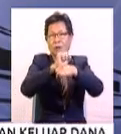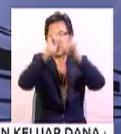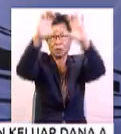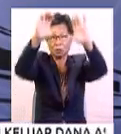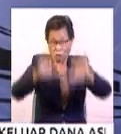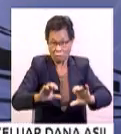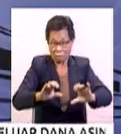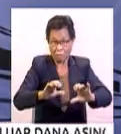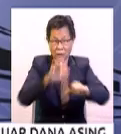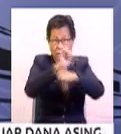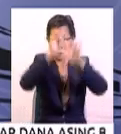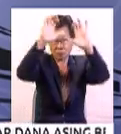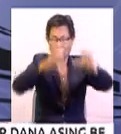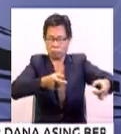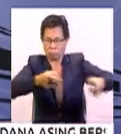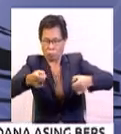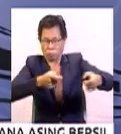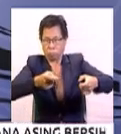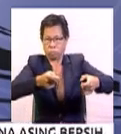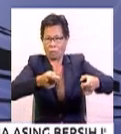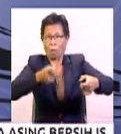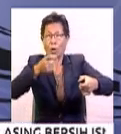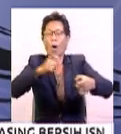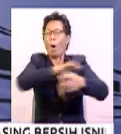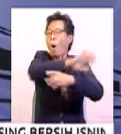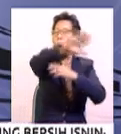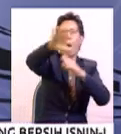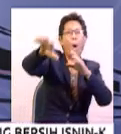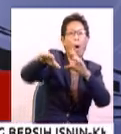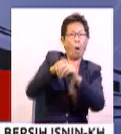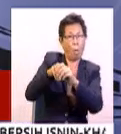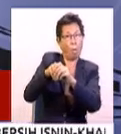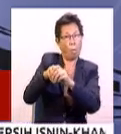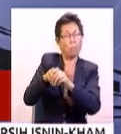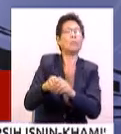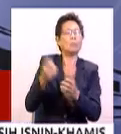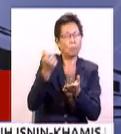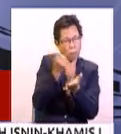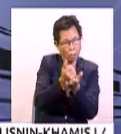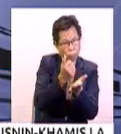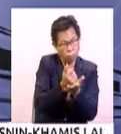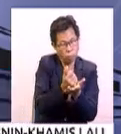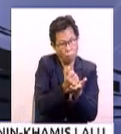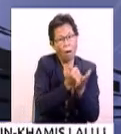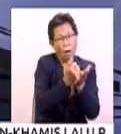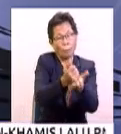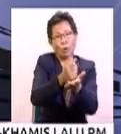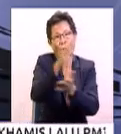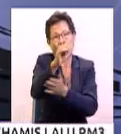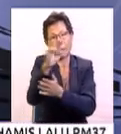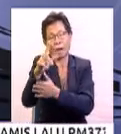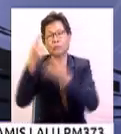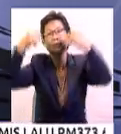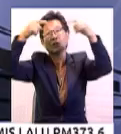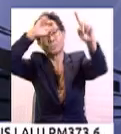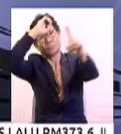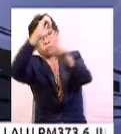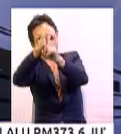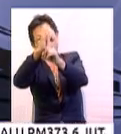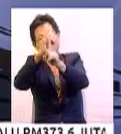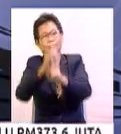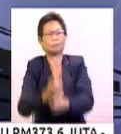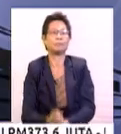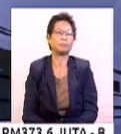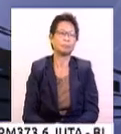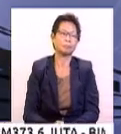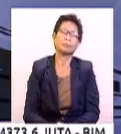mekanisme kawalan yang bersifat menyeluruh yang akan membantu MRL mencapai matlamatnya.